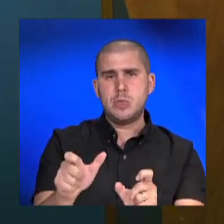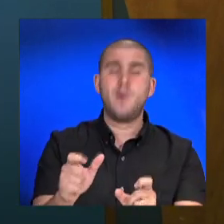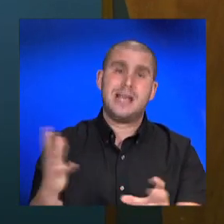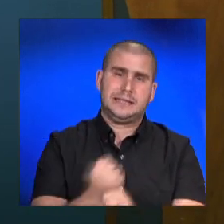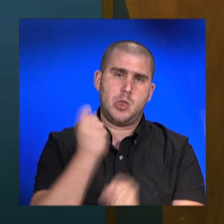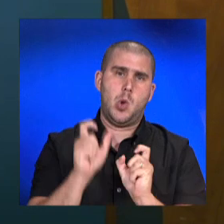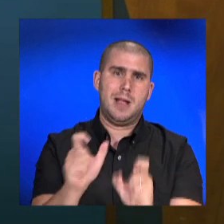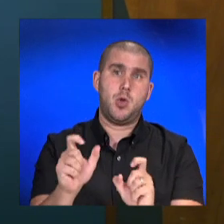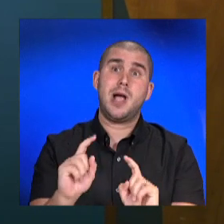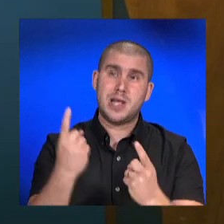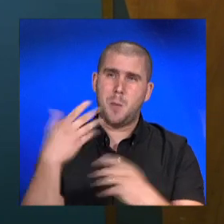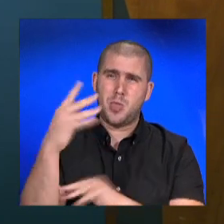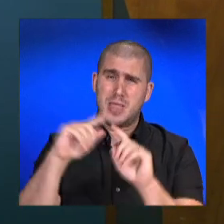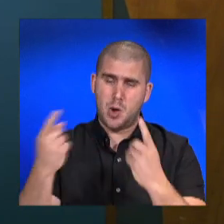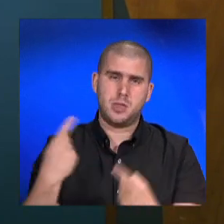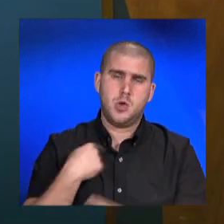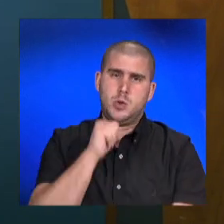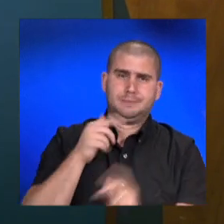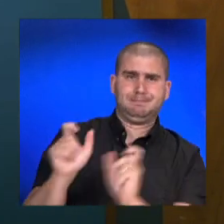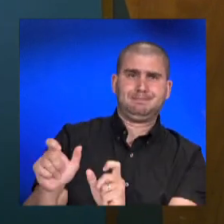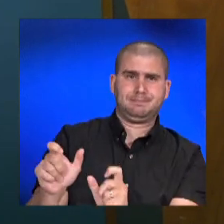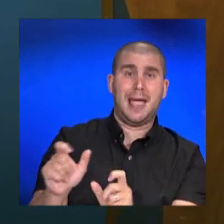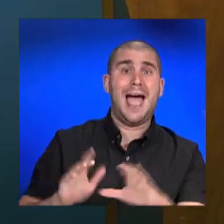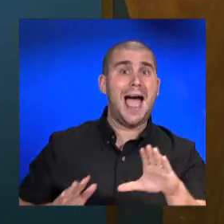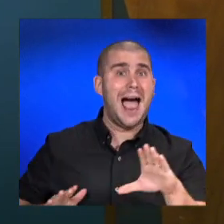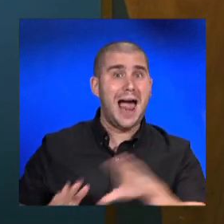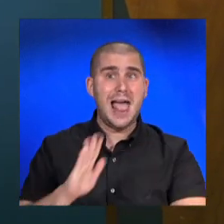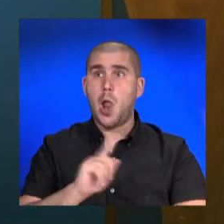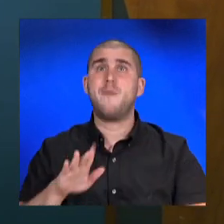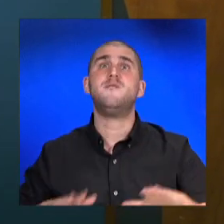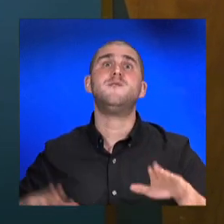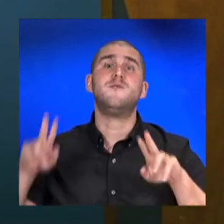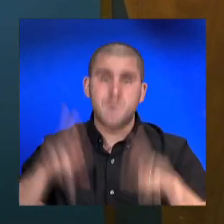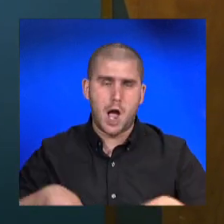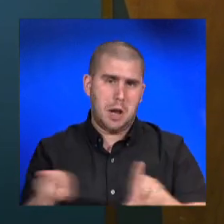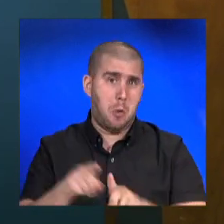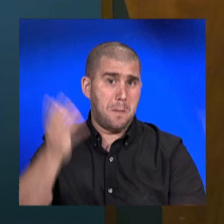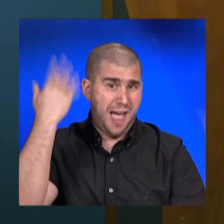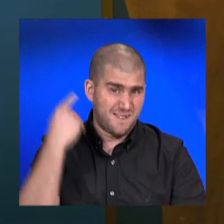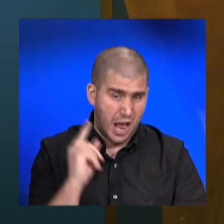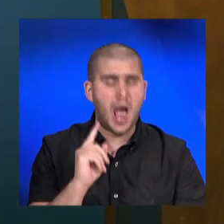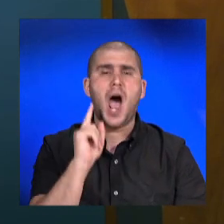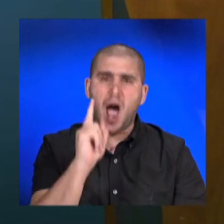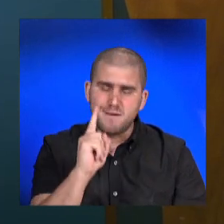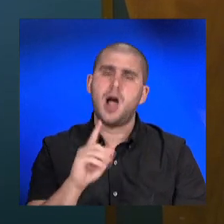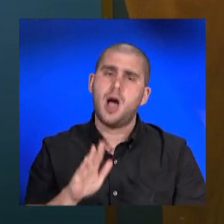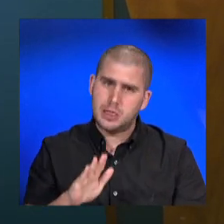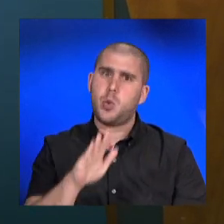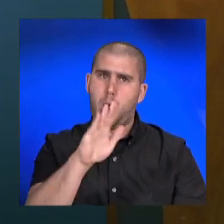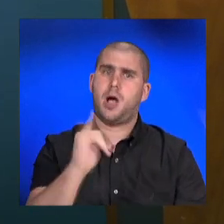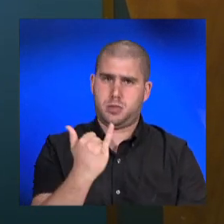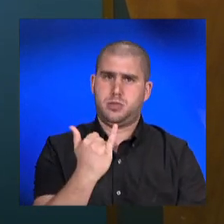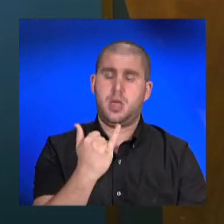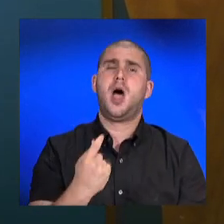אחרות. העלייה היא לא כל כך תלולה כמו שהיא הייתה קודם לכן, אבל היא תלולה למדי. אנחנו כבר לא